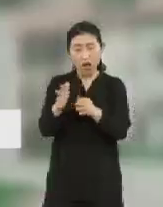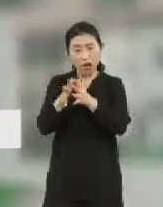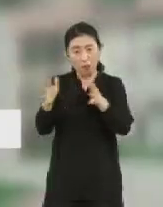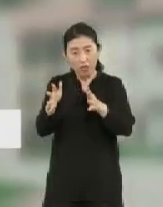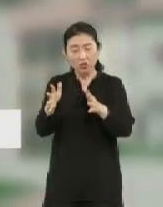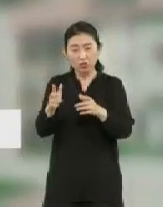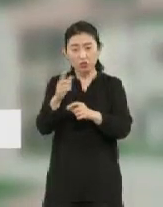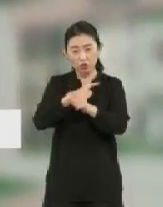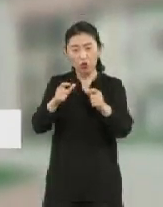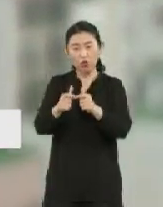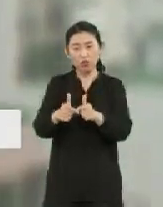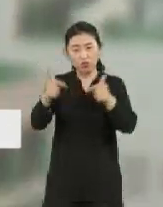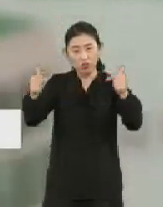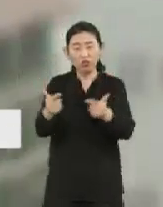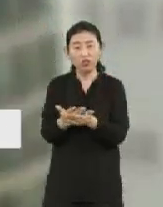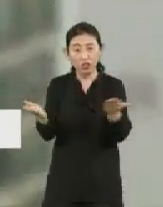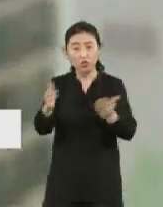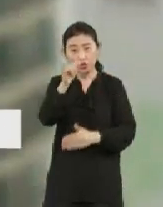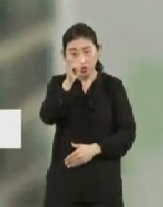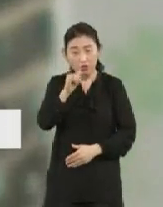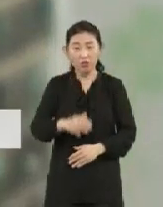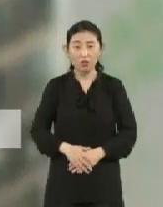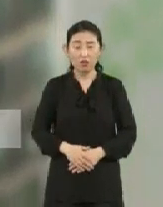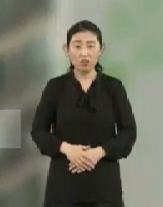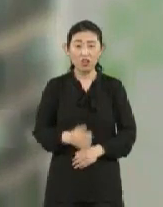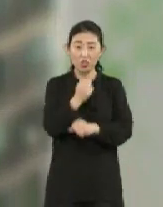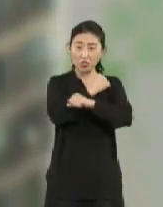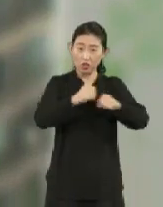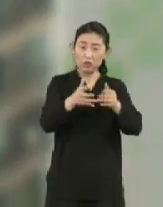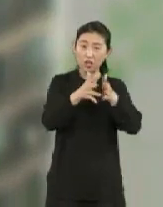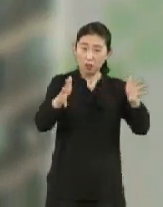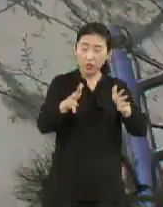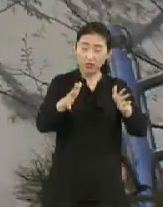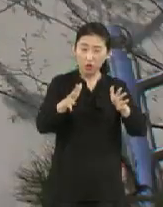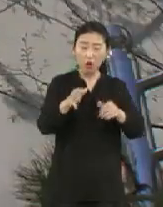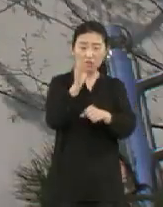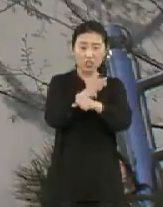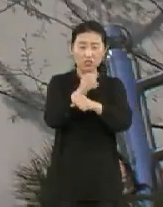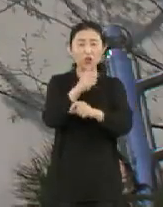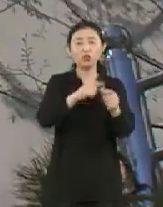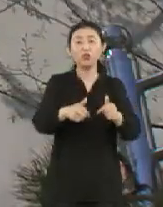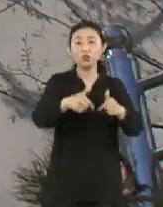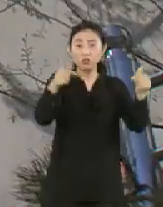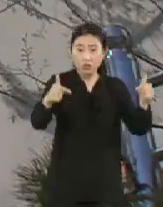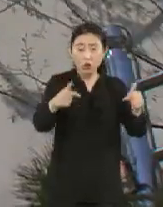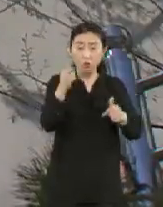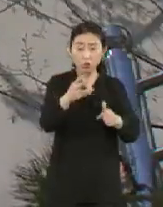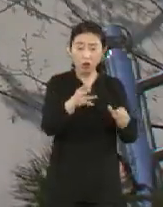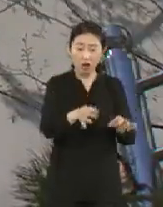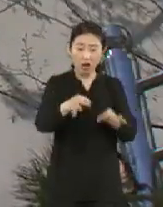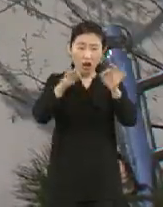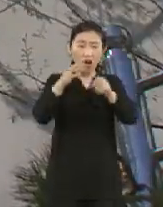방침이 지속되고 있는 만큼 전문가들은 대형 아파트 선호 현상과 가격